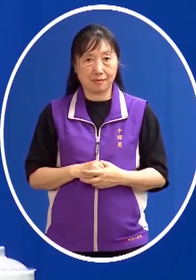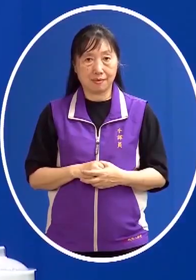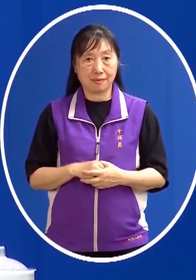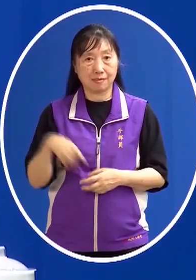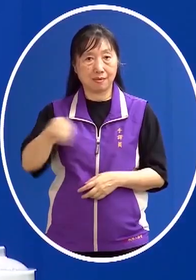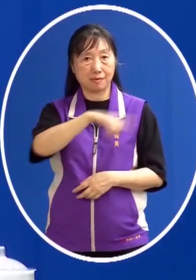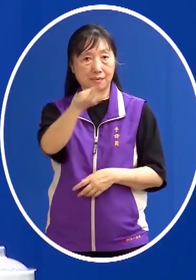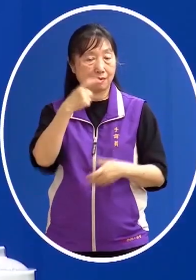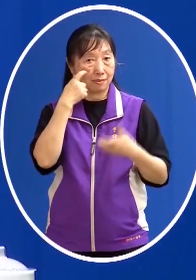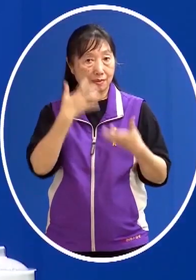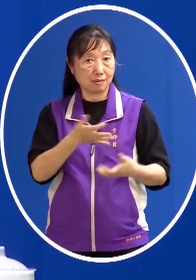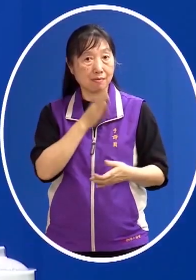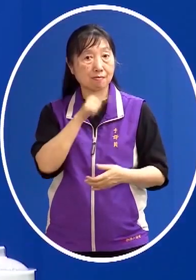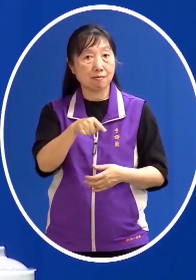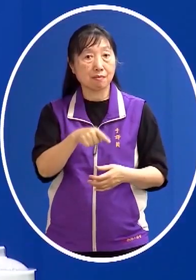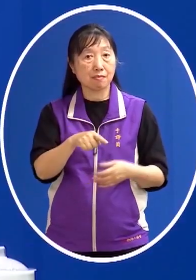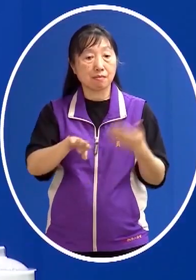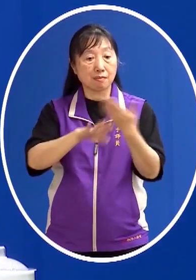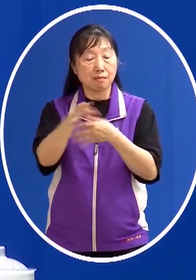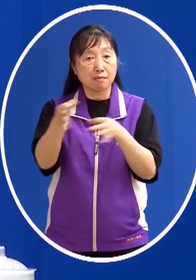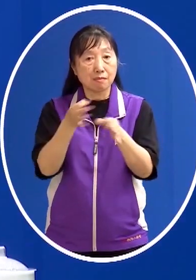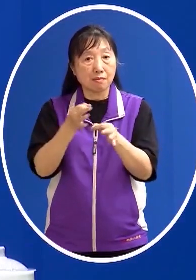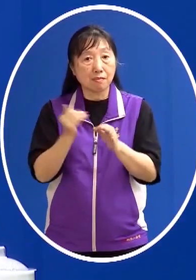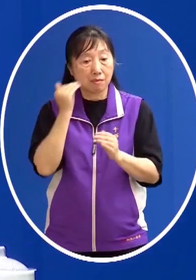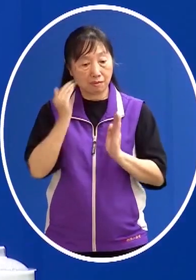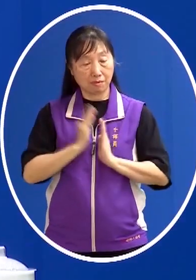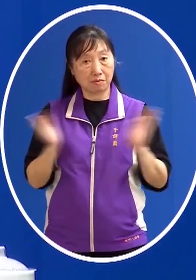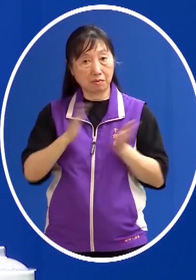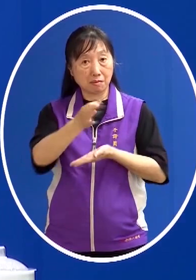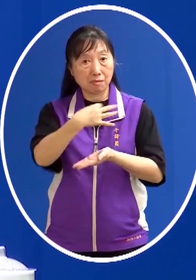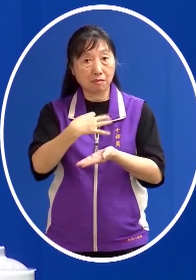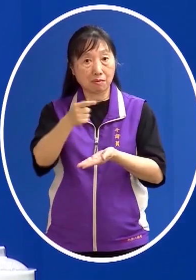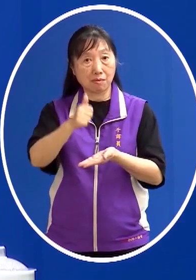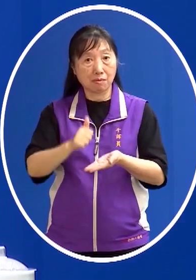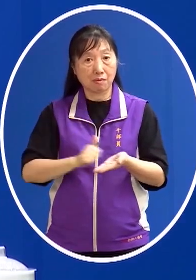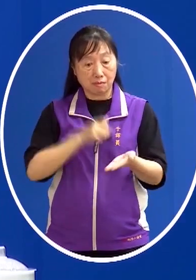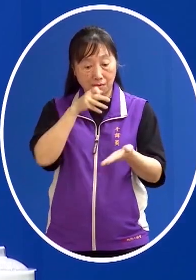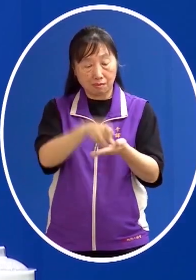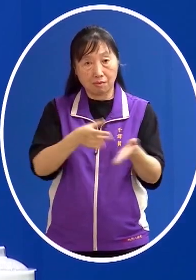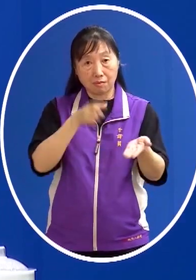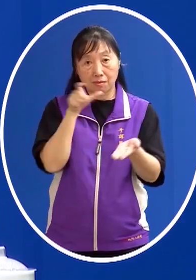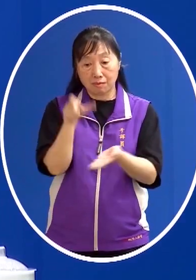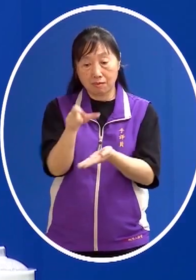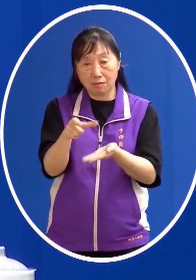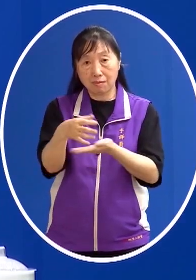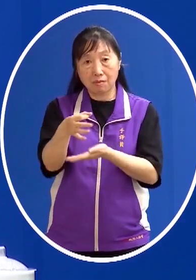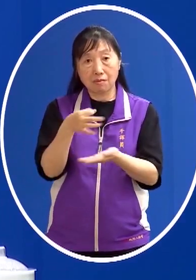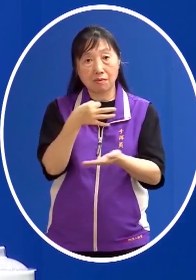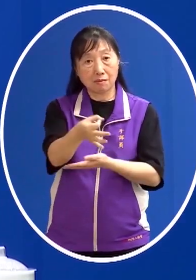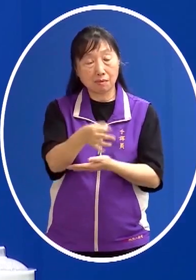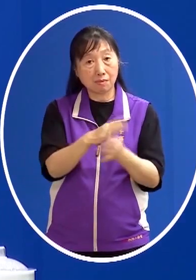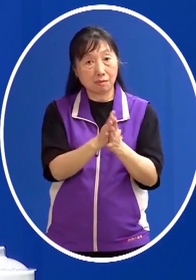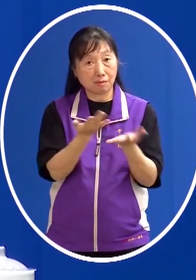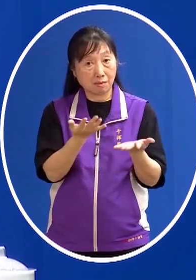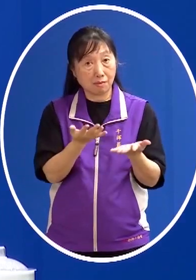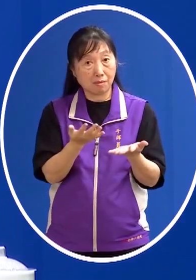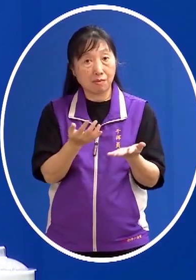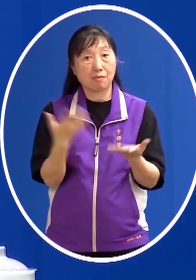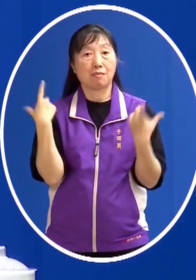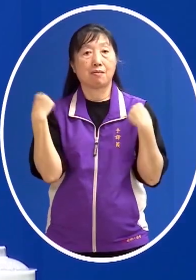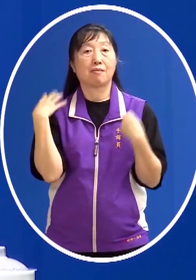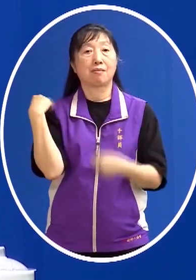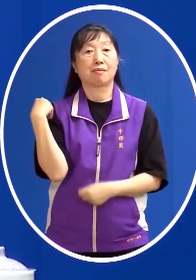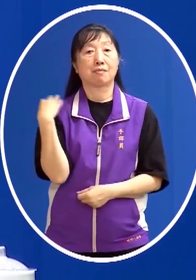大家关心就是市场开放，那我们同时实名制的口罩也来并存，那这样